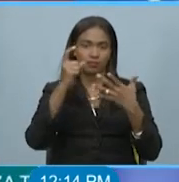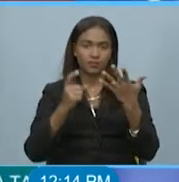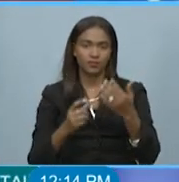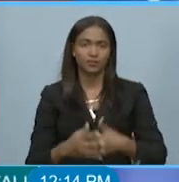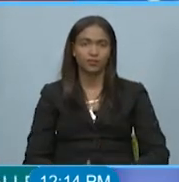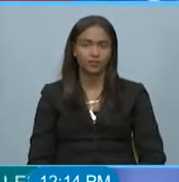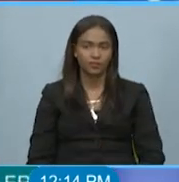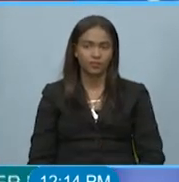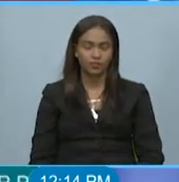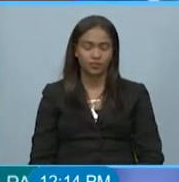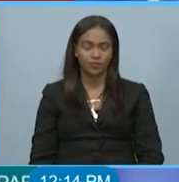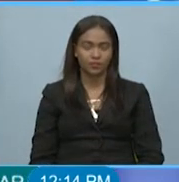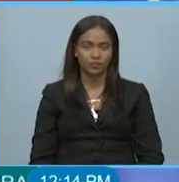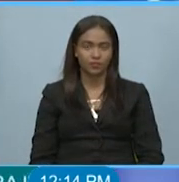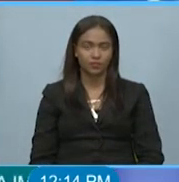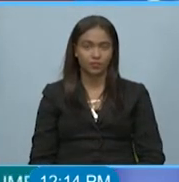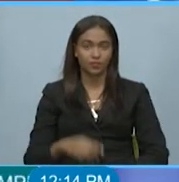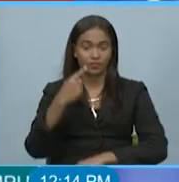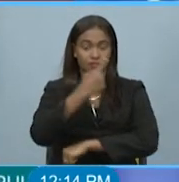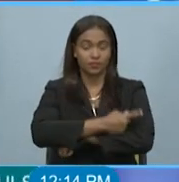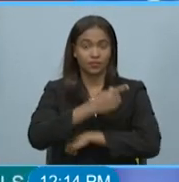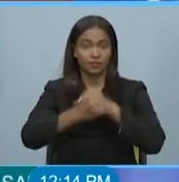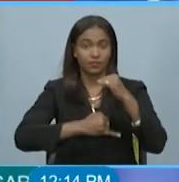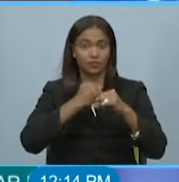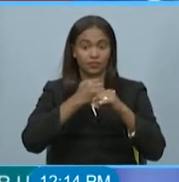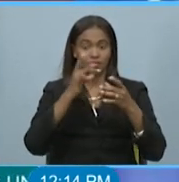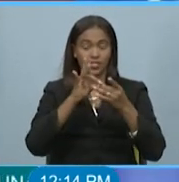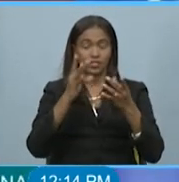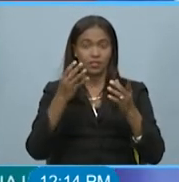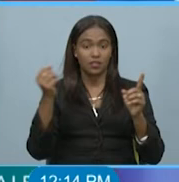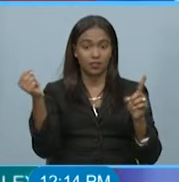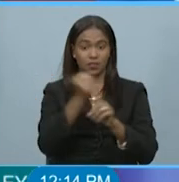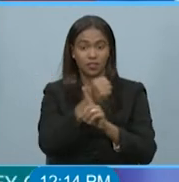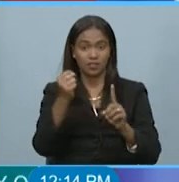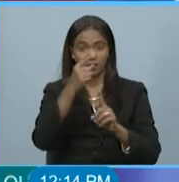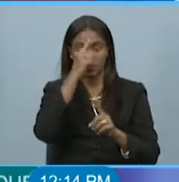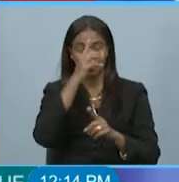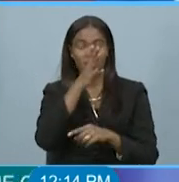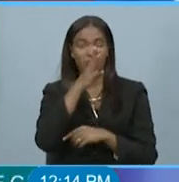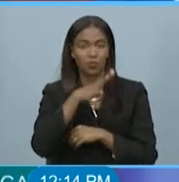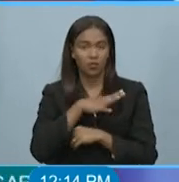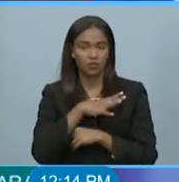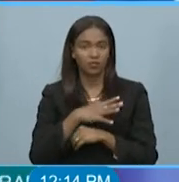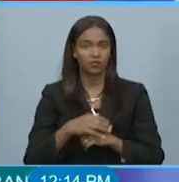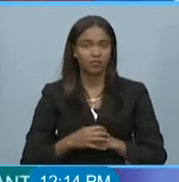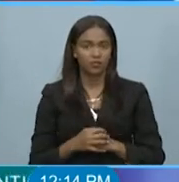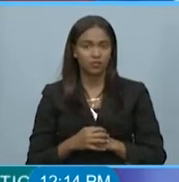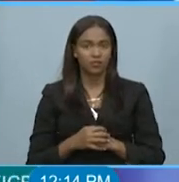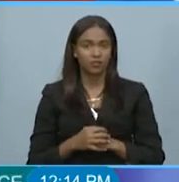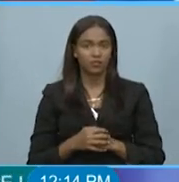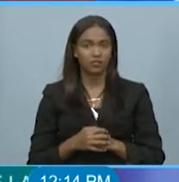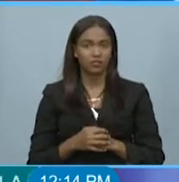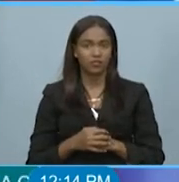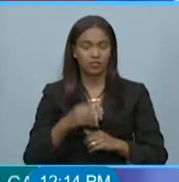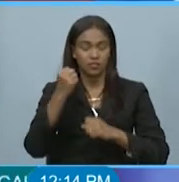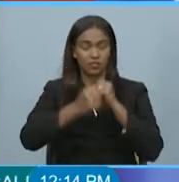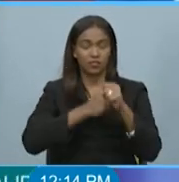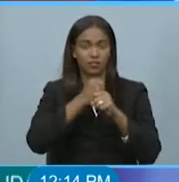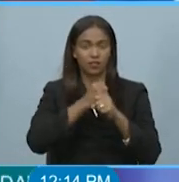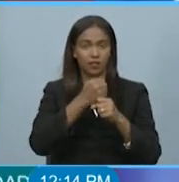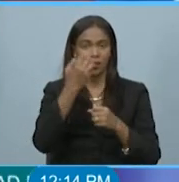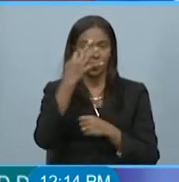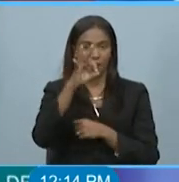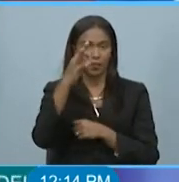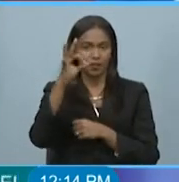La Jornada Internacional per l'Eliminazione della Violenza contro le Donne. Il 17 dicembre 1999 l'Assemblea Generale